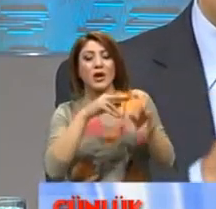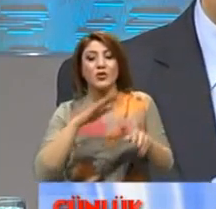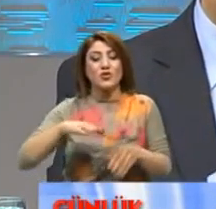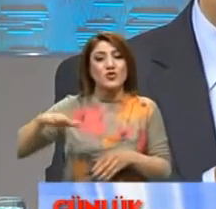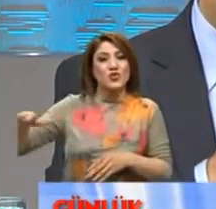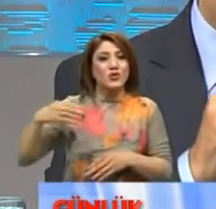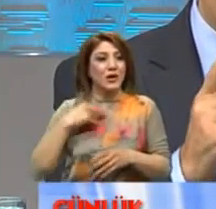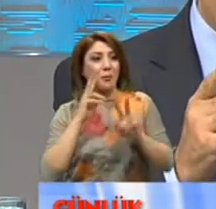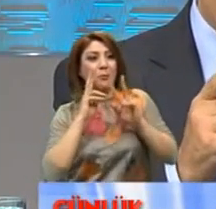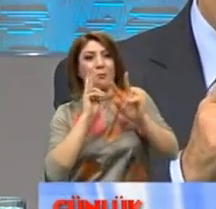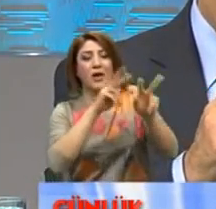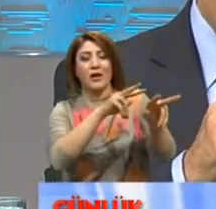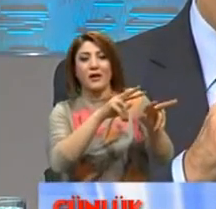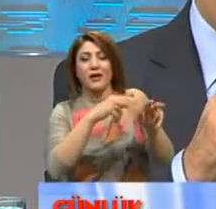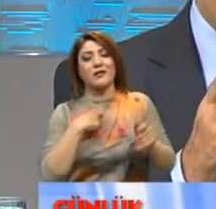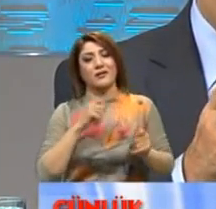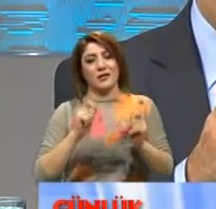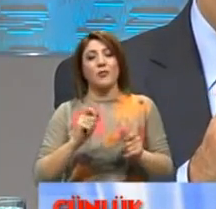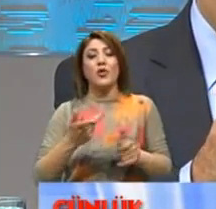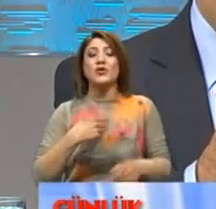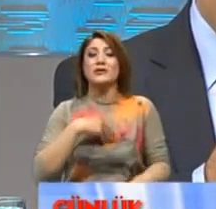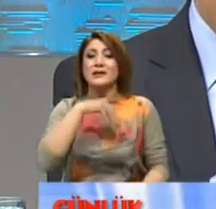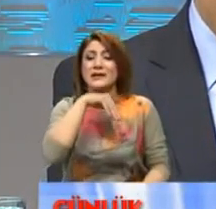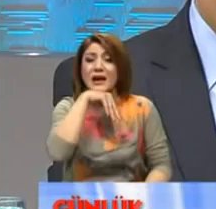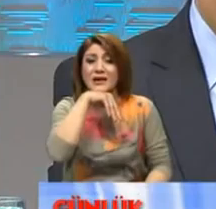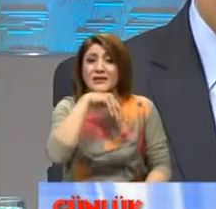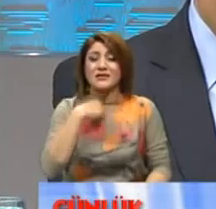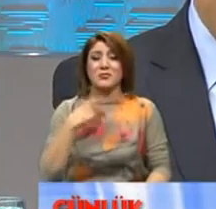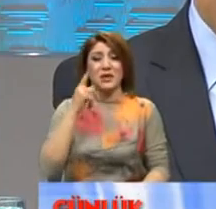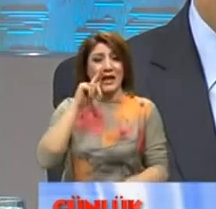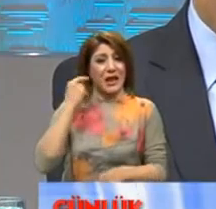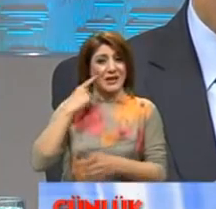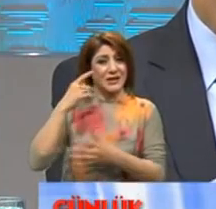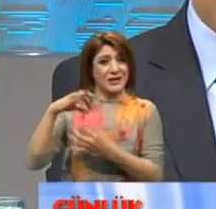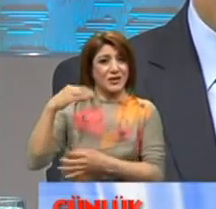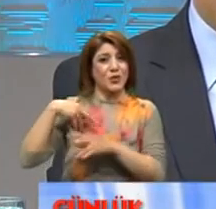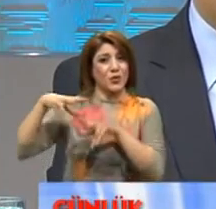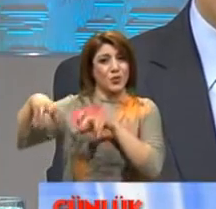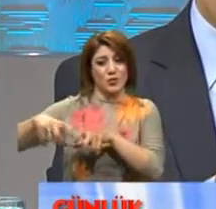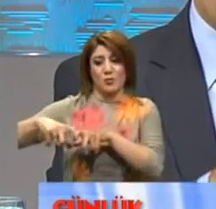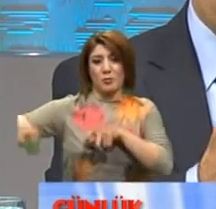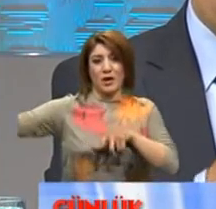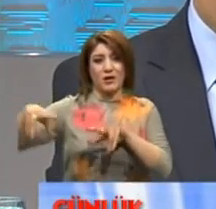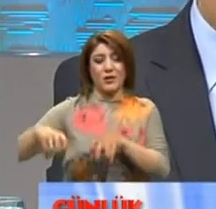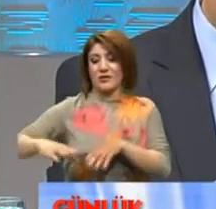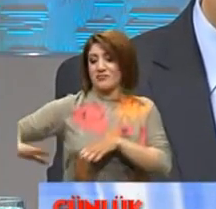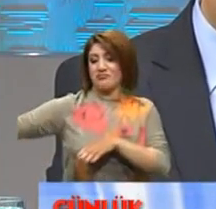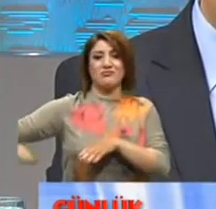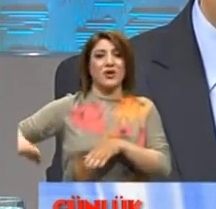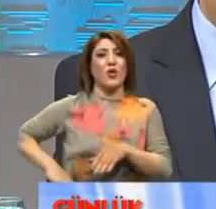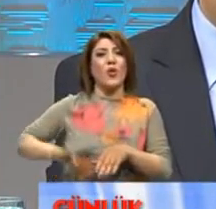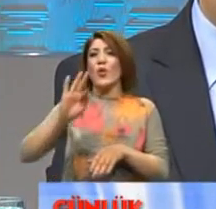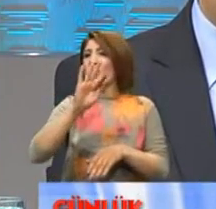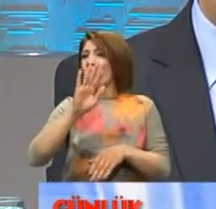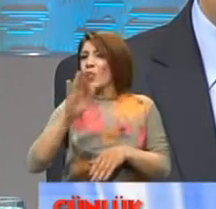çocuklarımıza izlettiriyoruz biz onları. Yani bir yaşlı bir beyefendi oturuyor bankta, yanında da oğlu var. Oğlu da 30-35